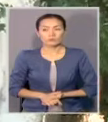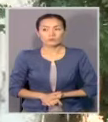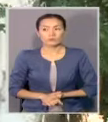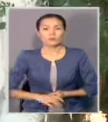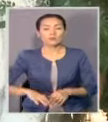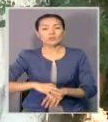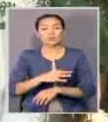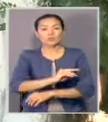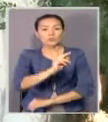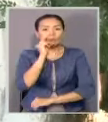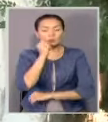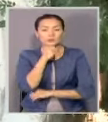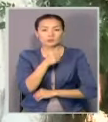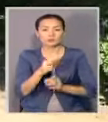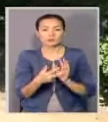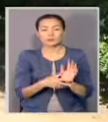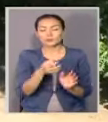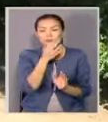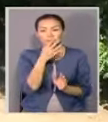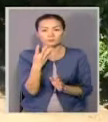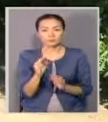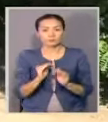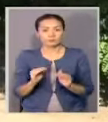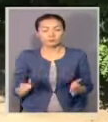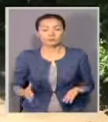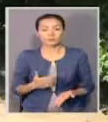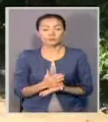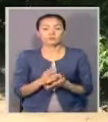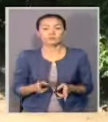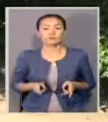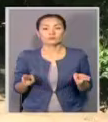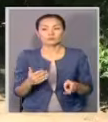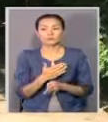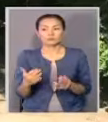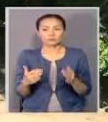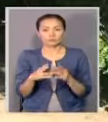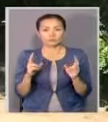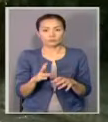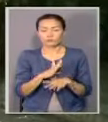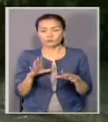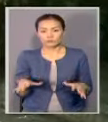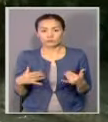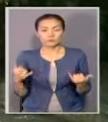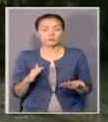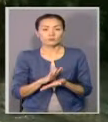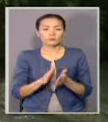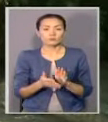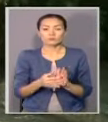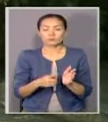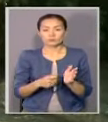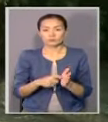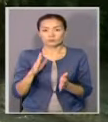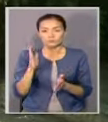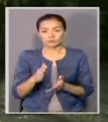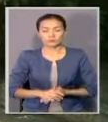Марқұм әйелі мен күйеуінің артында кәмелетке толмаған 4 баласы қалды. Қылмыс кезінде олар үйде болмапты. Қазір оқиғаға байланысты